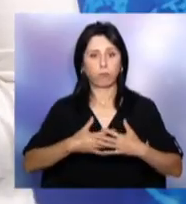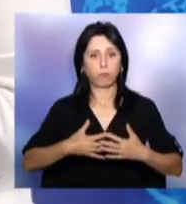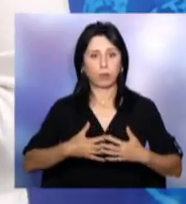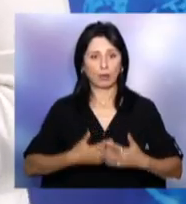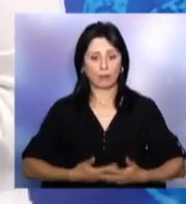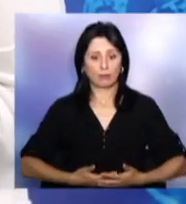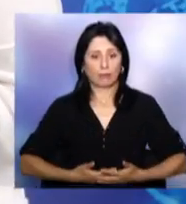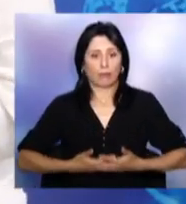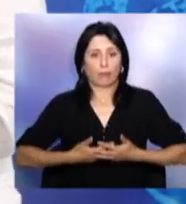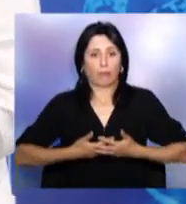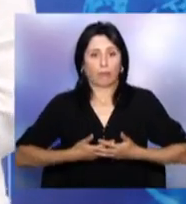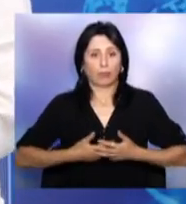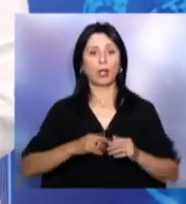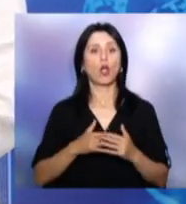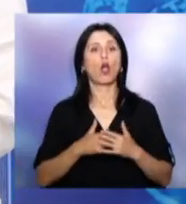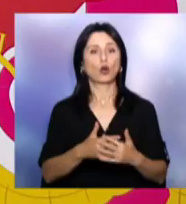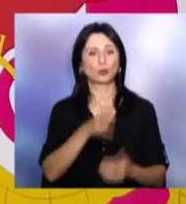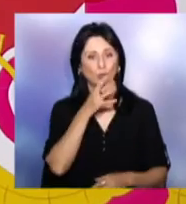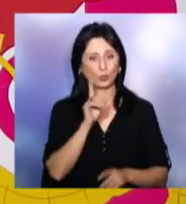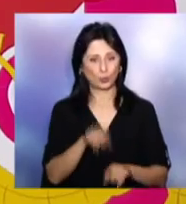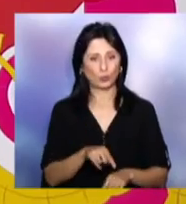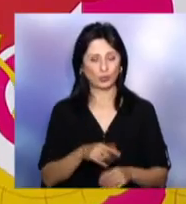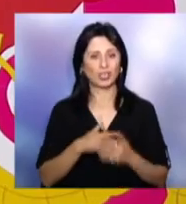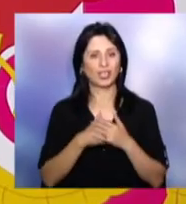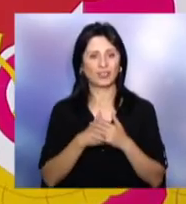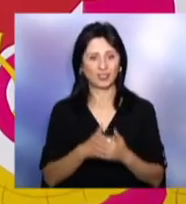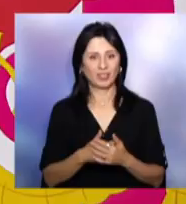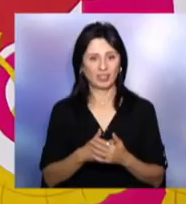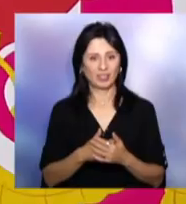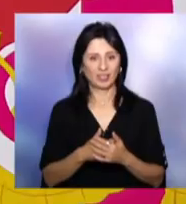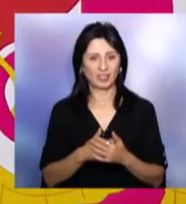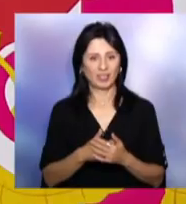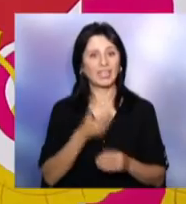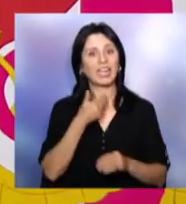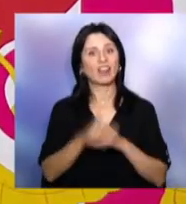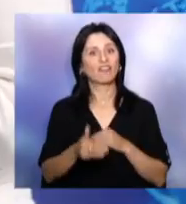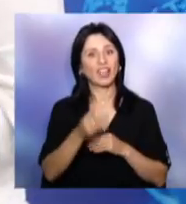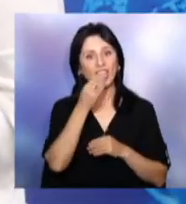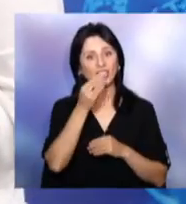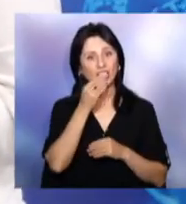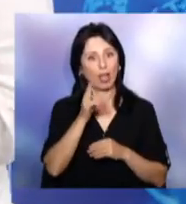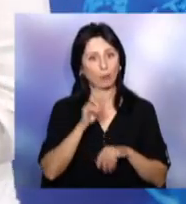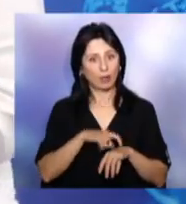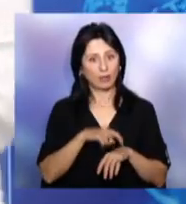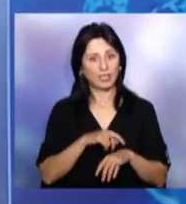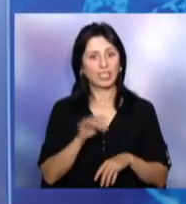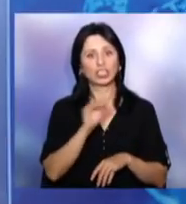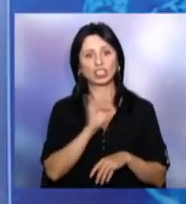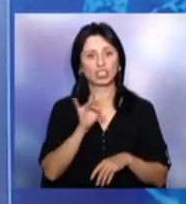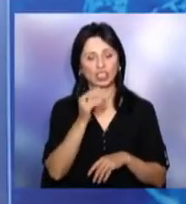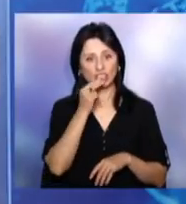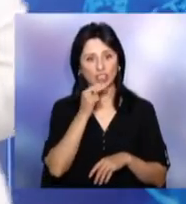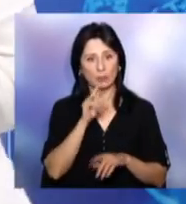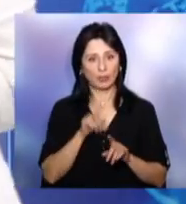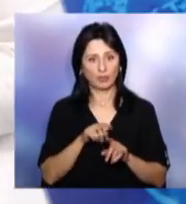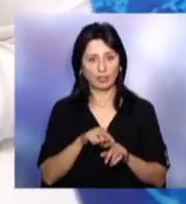ყველაფერი ამოდის ზემოთ, ორსულობა არის რისკ ფაქტორი. გვიანი მსუყე ვახშამი. გვიანი მსუყე ვახშამი და ცხიმიანი საკვები.